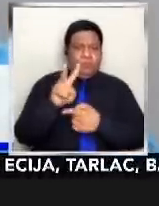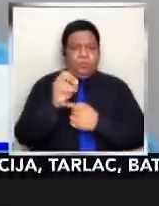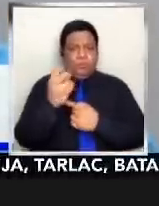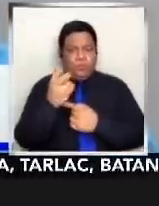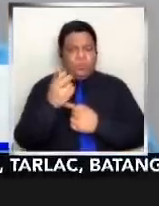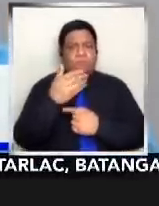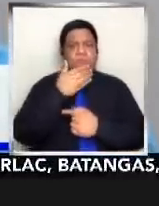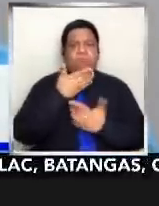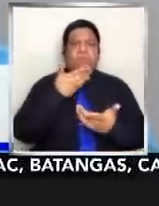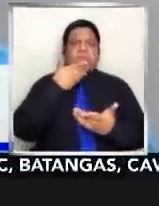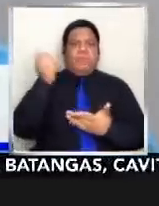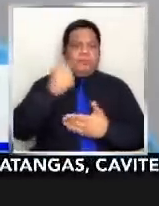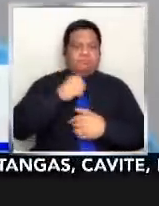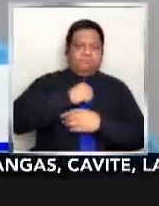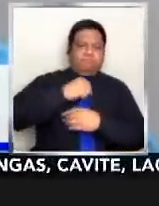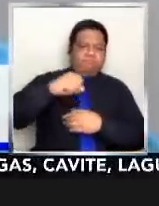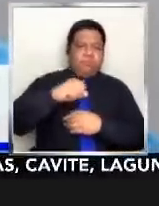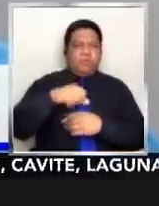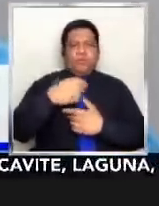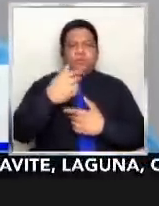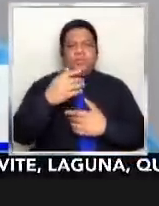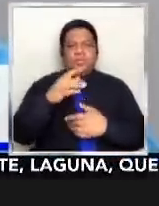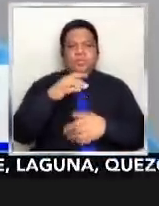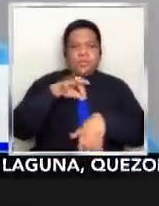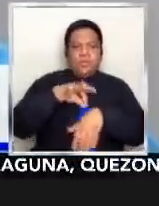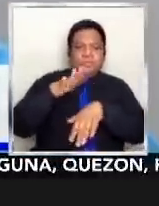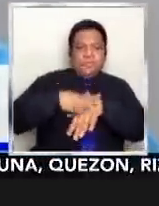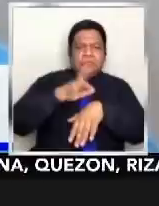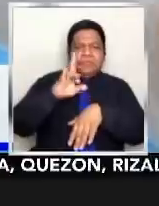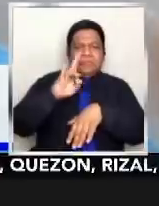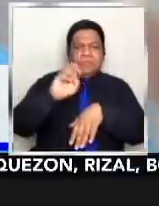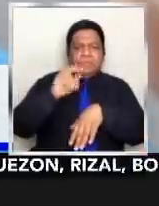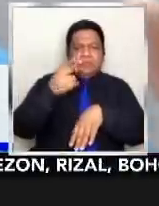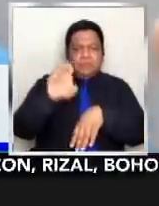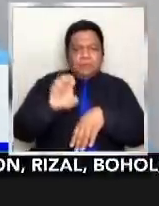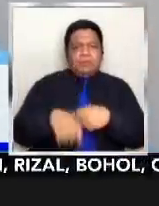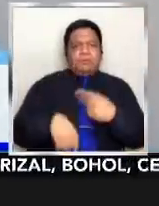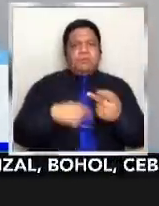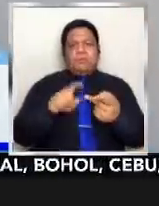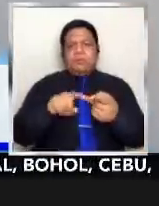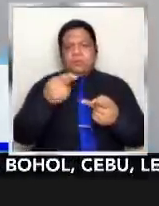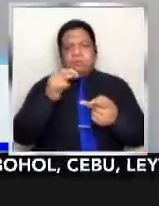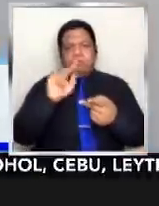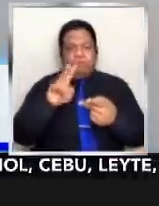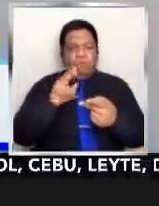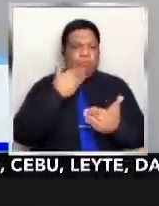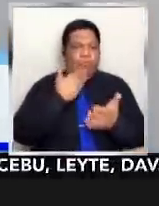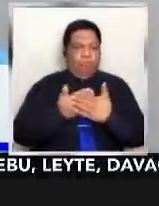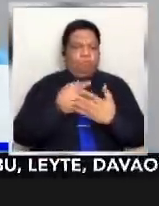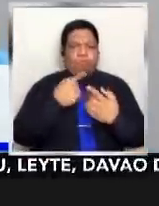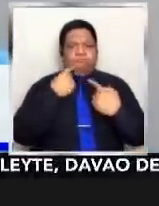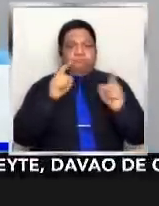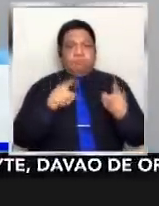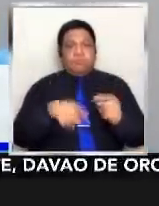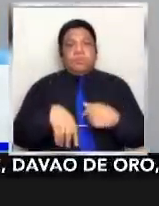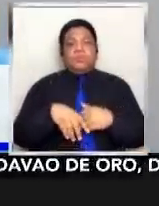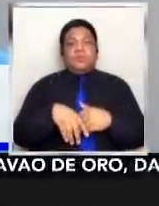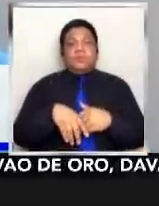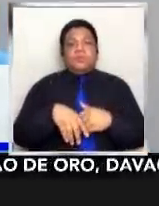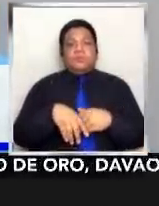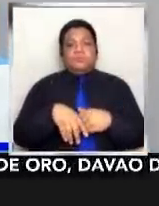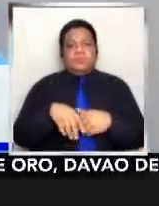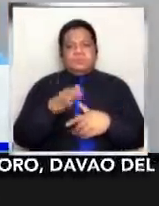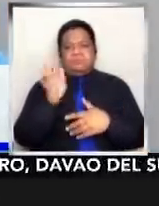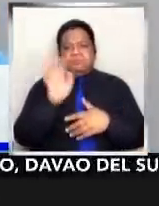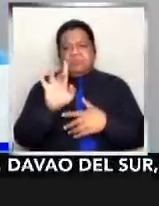sa Zika, chikungunya, even HIV. Ang effectivity niya sa prophylaxis is 89%. Sa